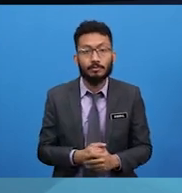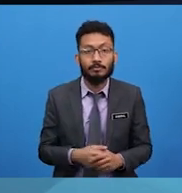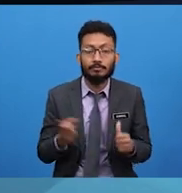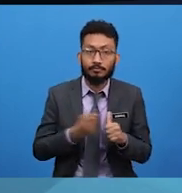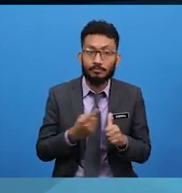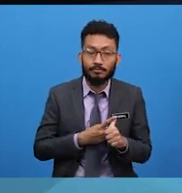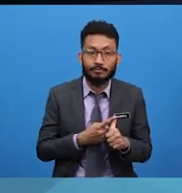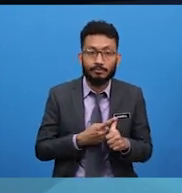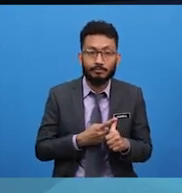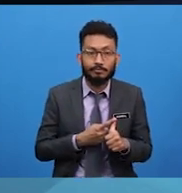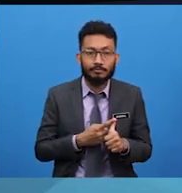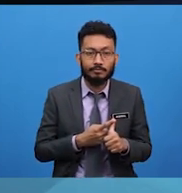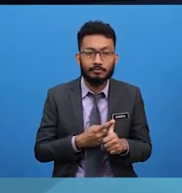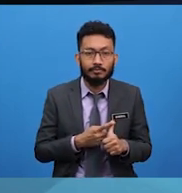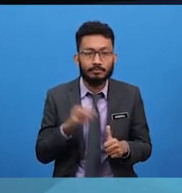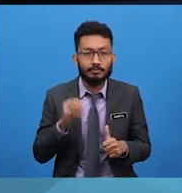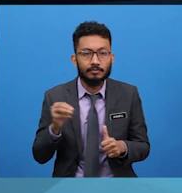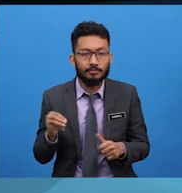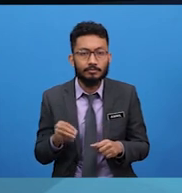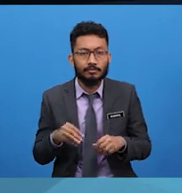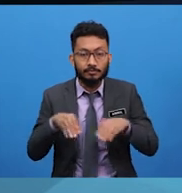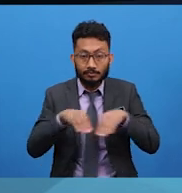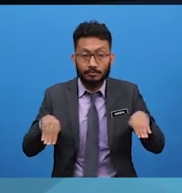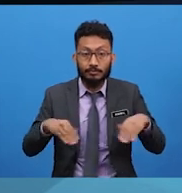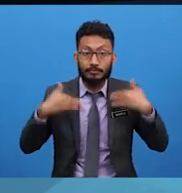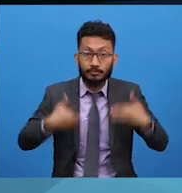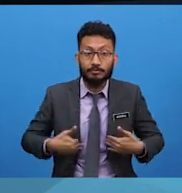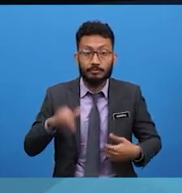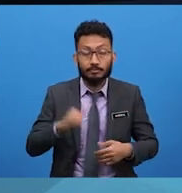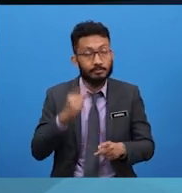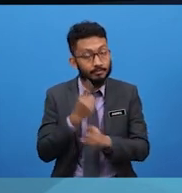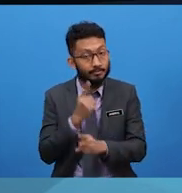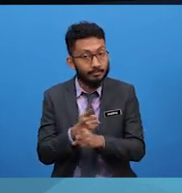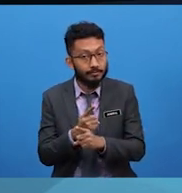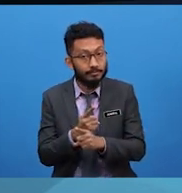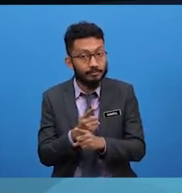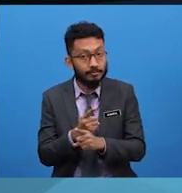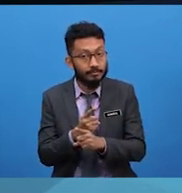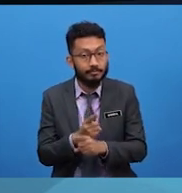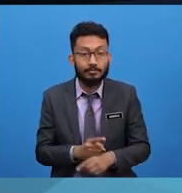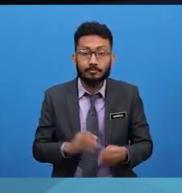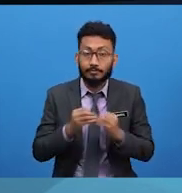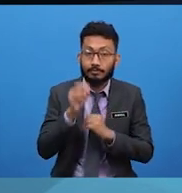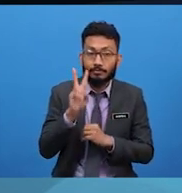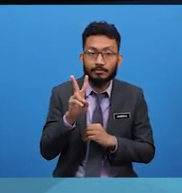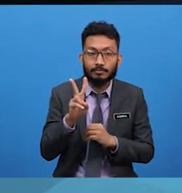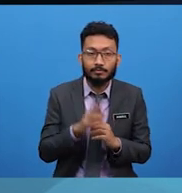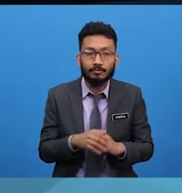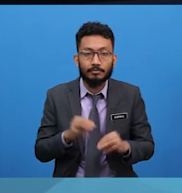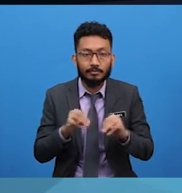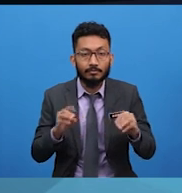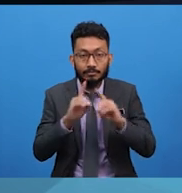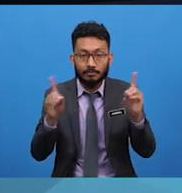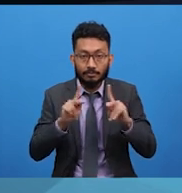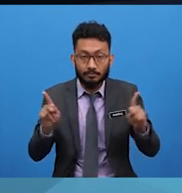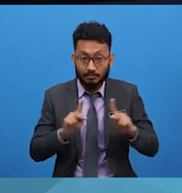pertama, mengambil ukuran badan yang tepat dengan langkah yang betul. Kedua, mendraft pola